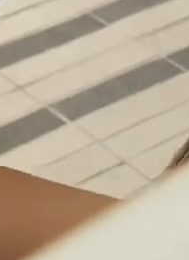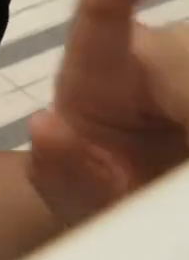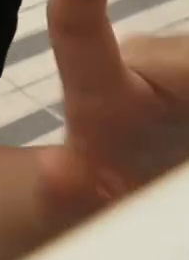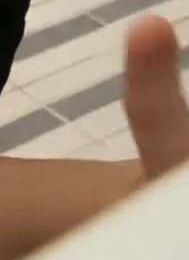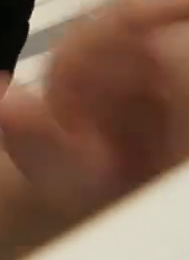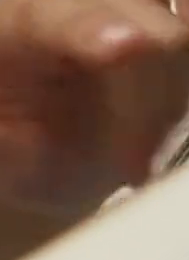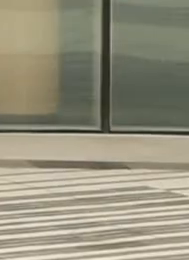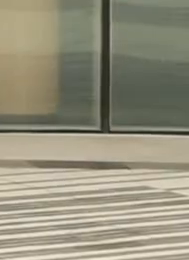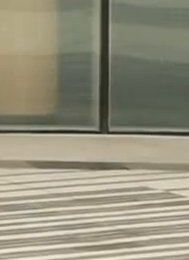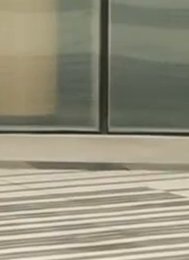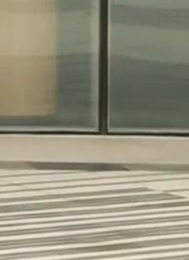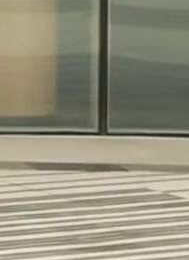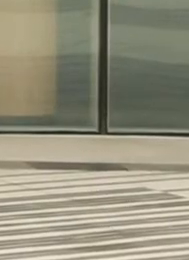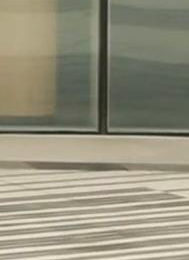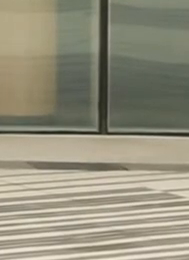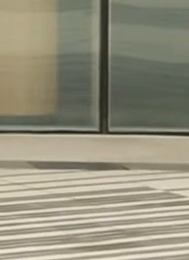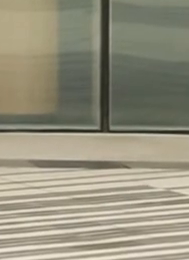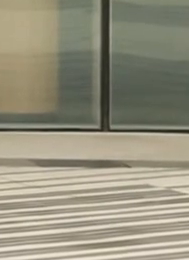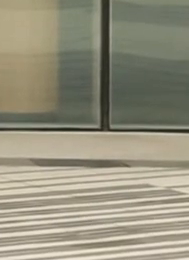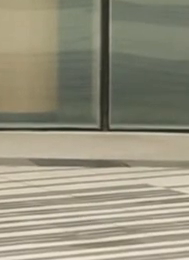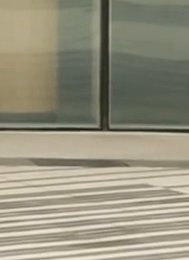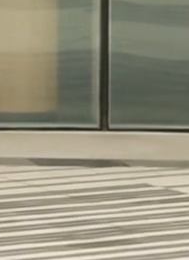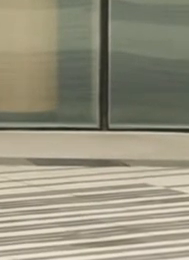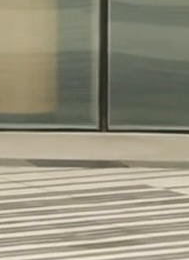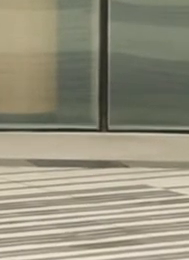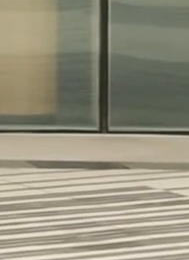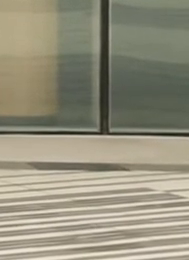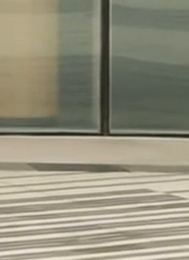그럴까? 이거 어디 가고 싶어?